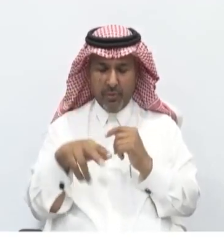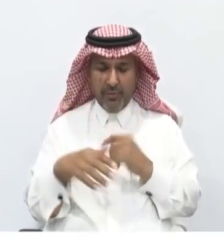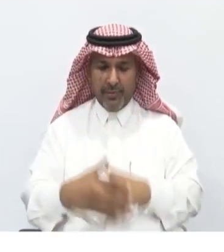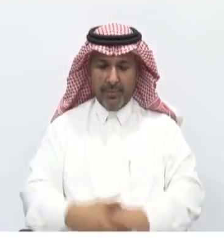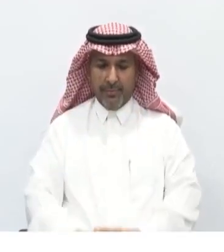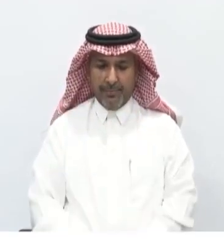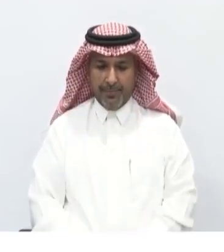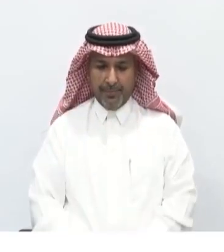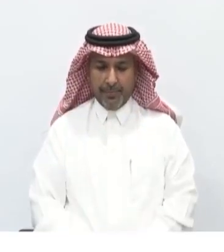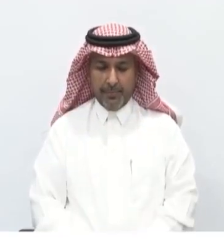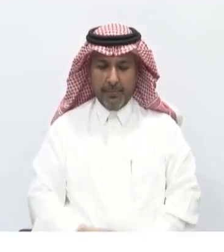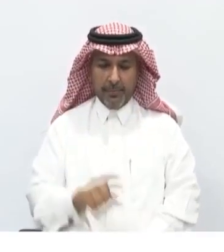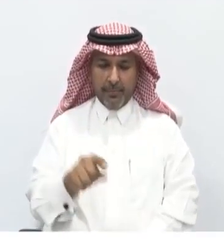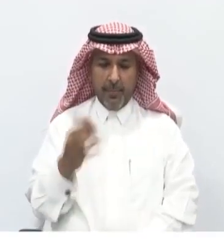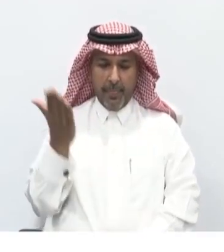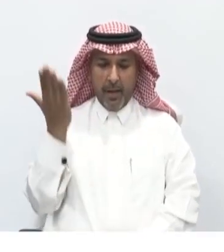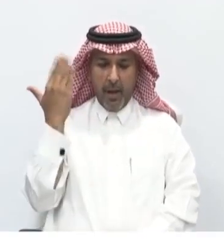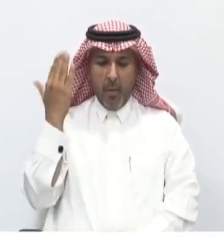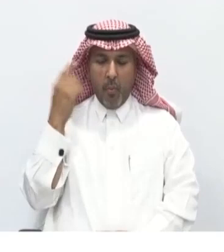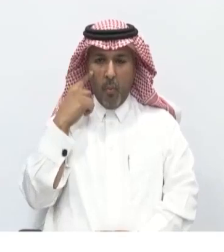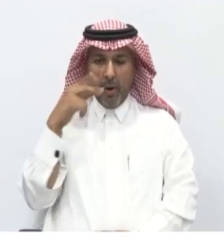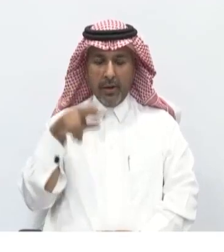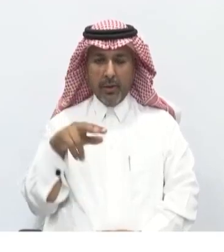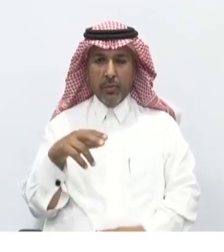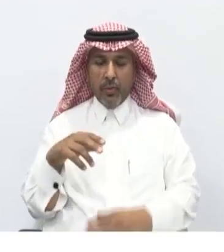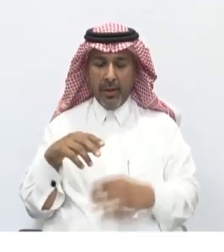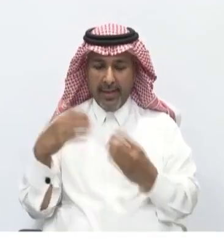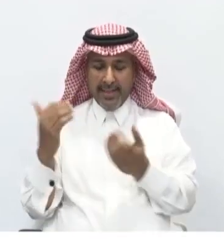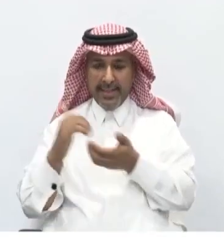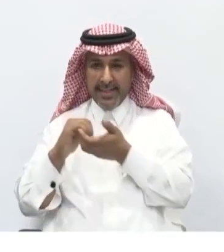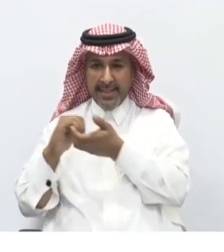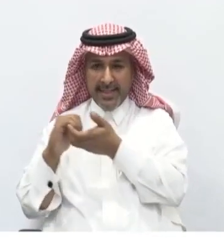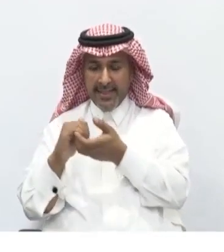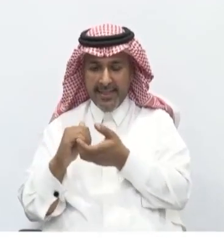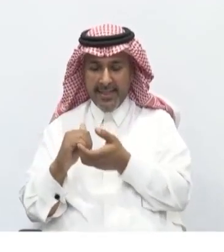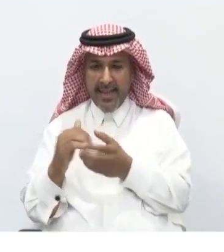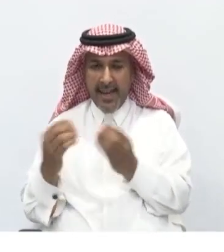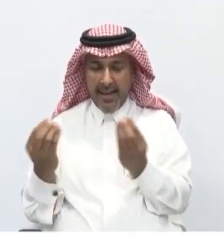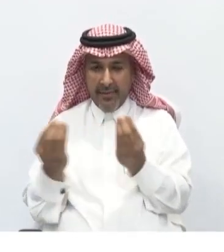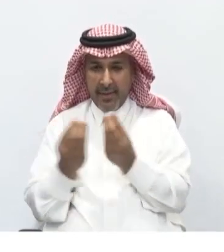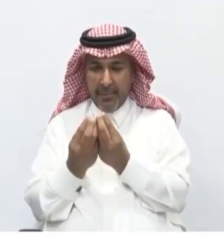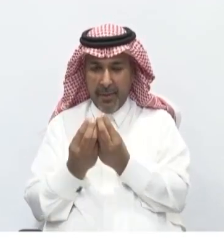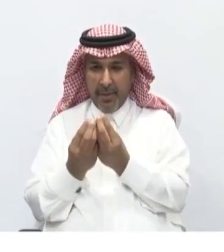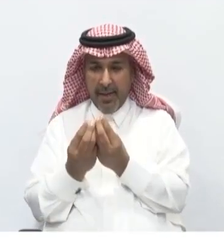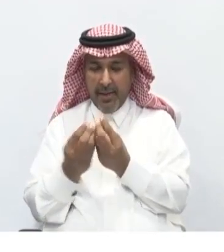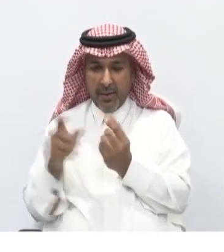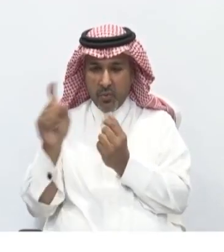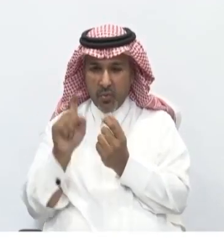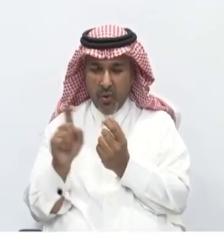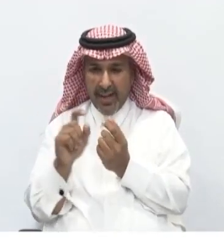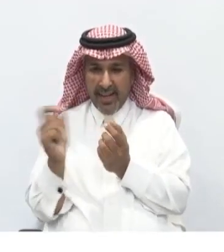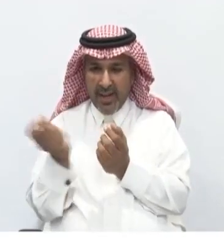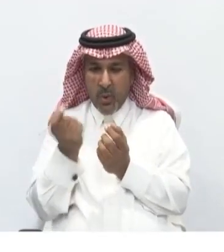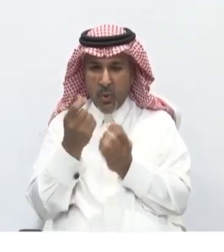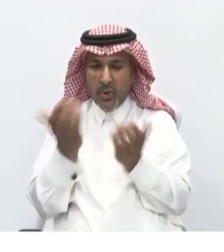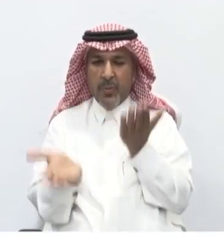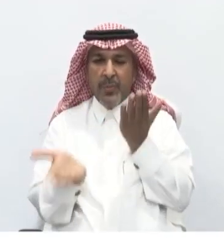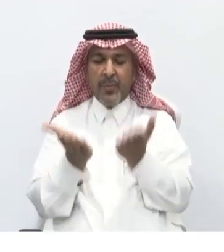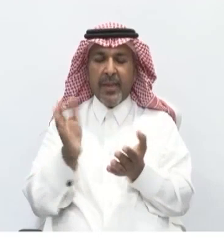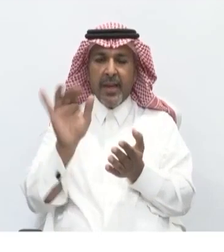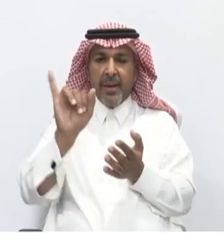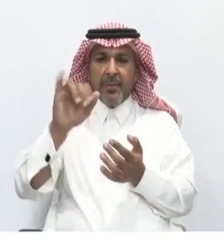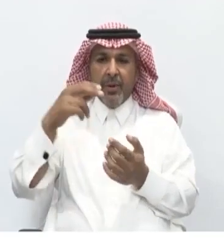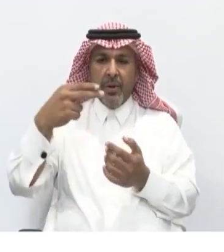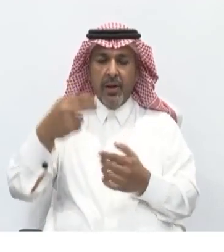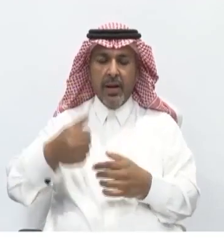مراجعه الدرس الماضي اطلب من زميلك ان يكتب ورقه معادله على ورقه معادله كيميائيه موزونه